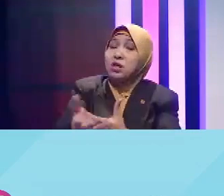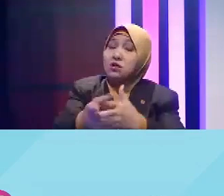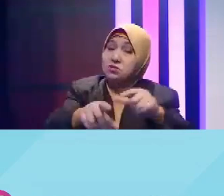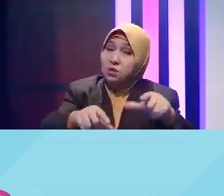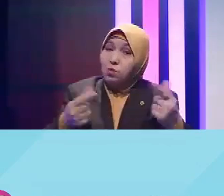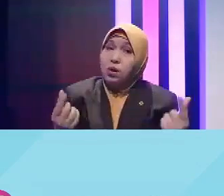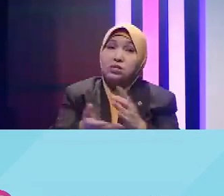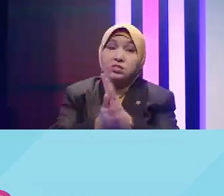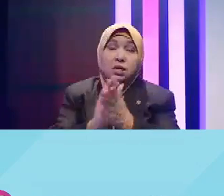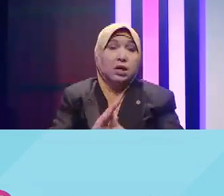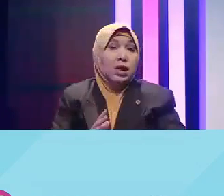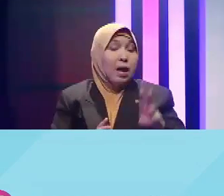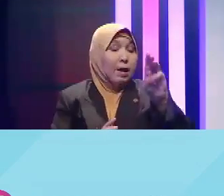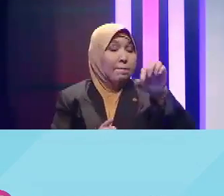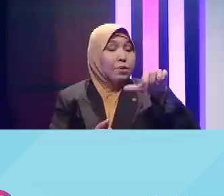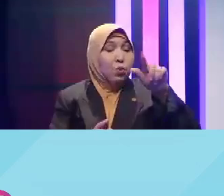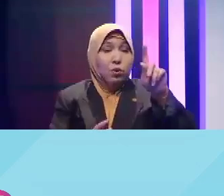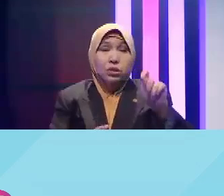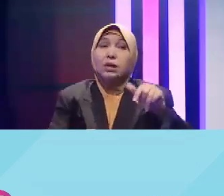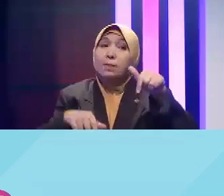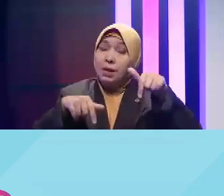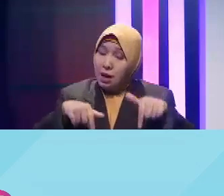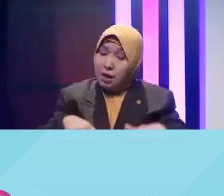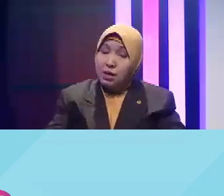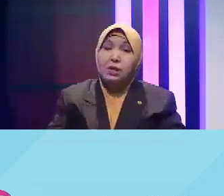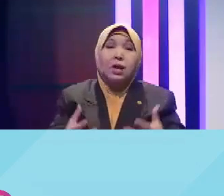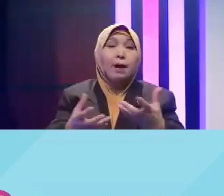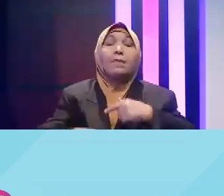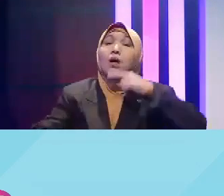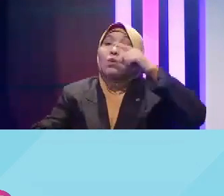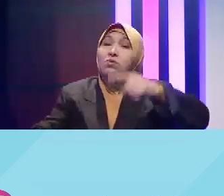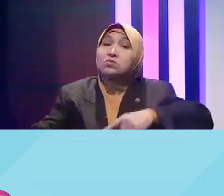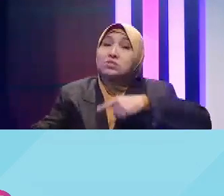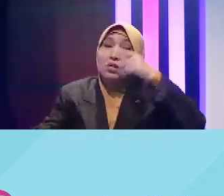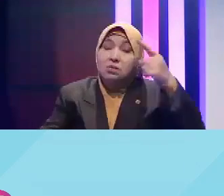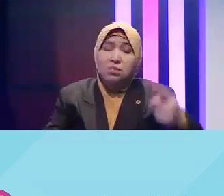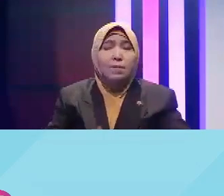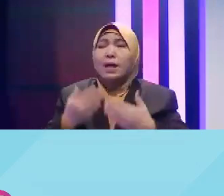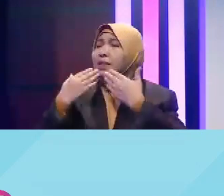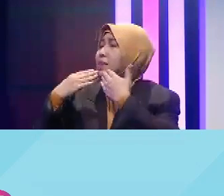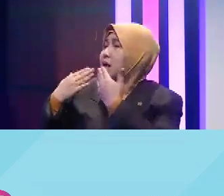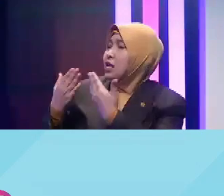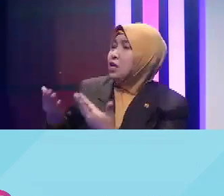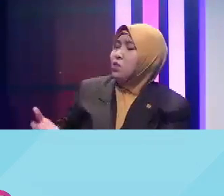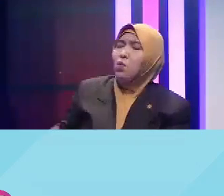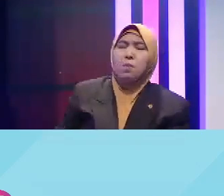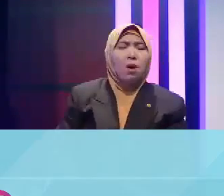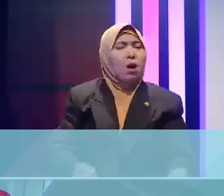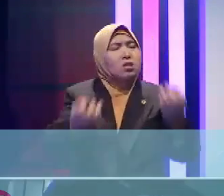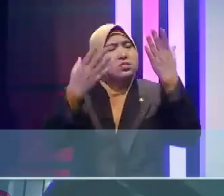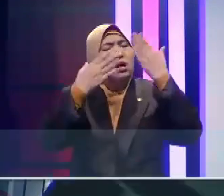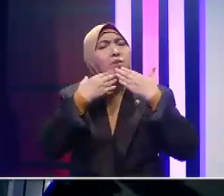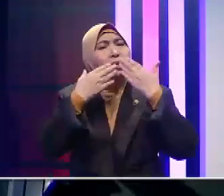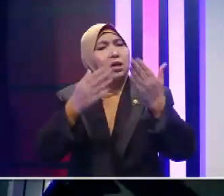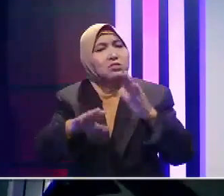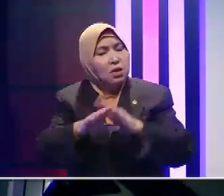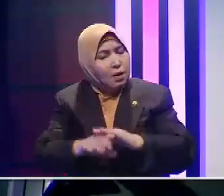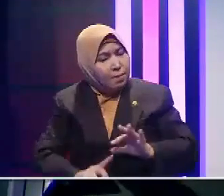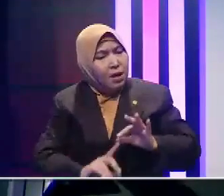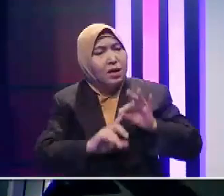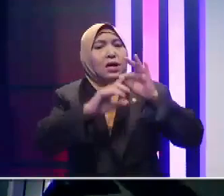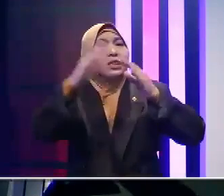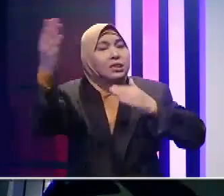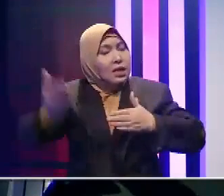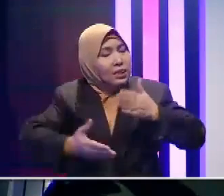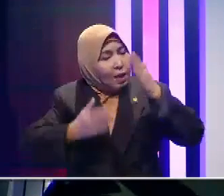Al-Quran. Jadi My Quran Time pada hari ini ingin mengucapkan jazakumullah khairan jazak, jutaan terima kasih khususnya kepada tetamu